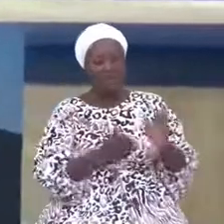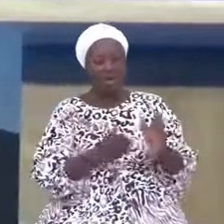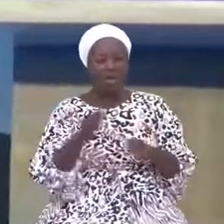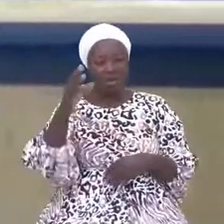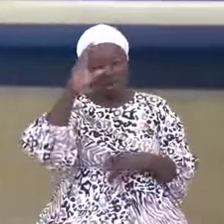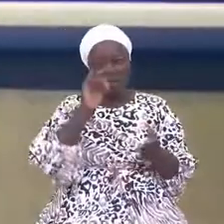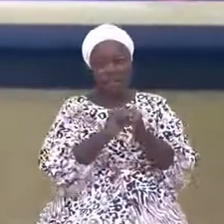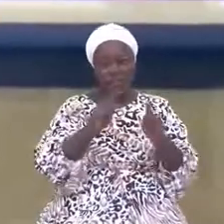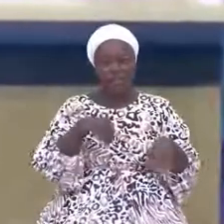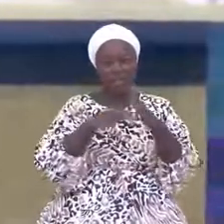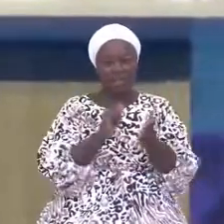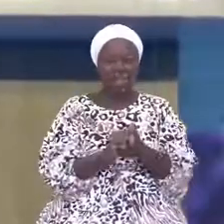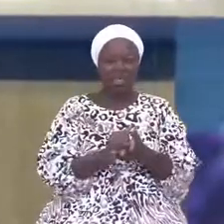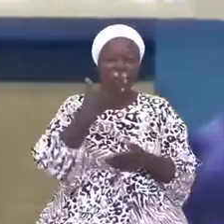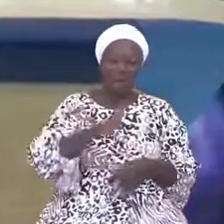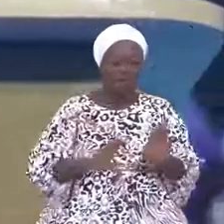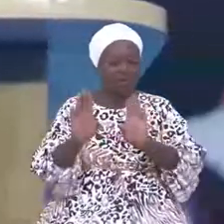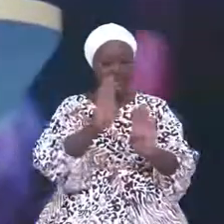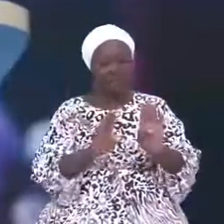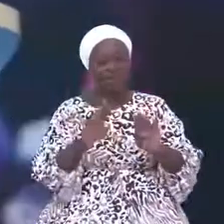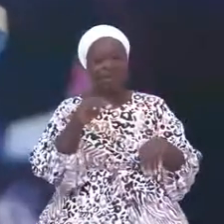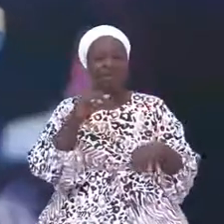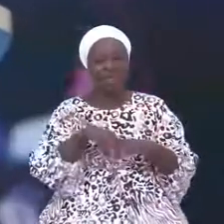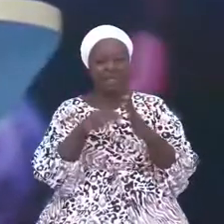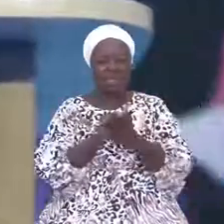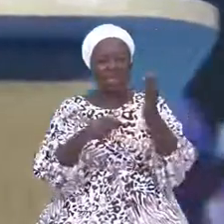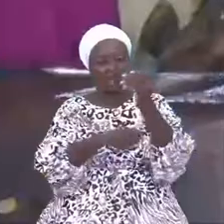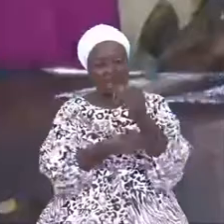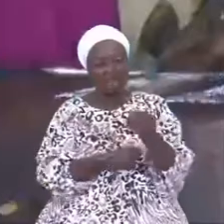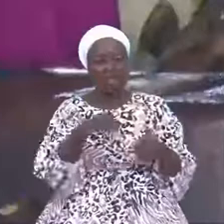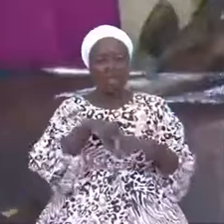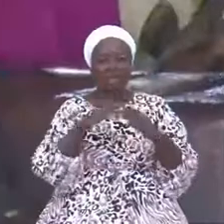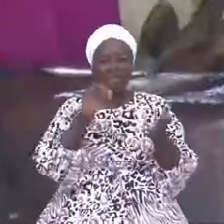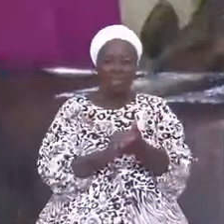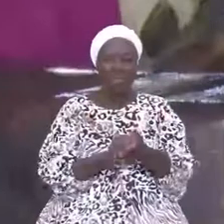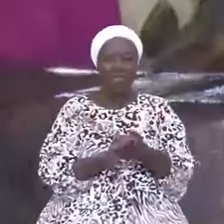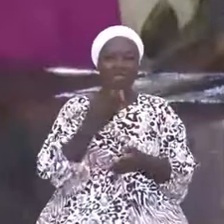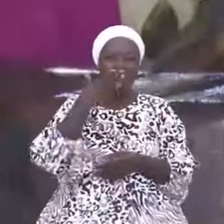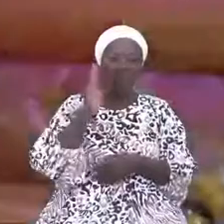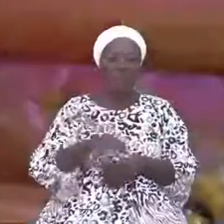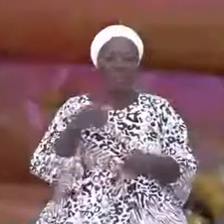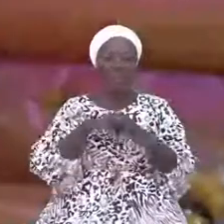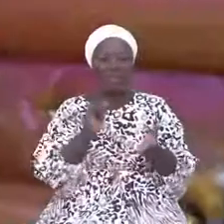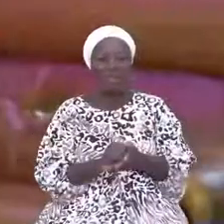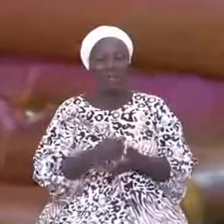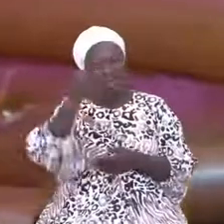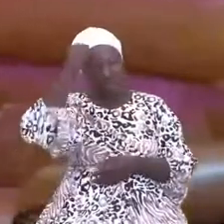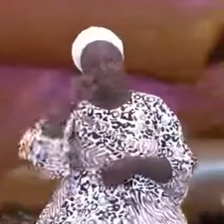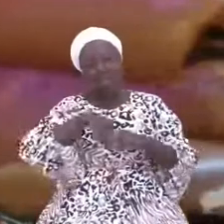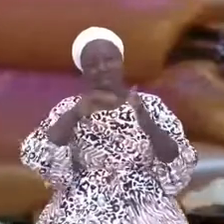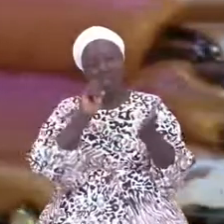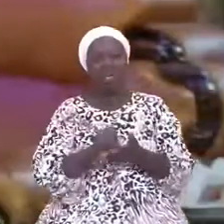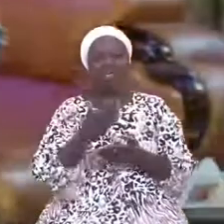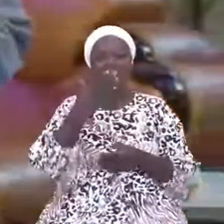grâce ne va pas le laisser dans cette addiction, dans ce mauvais comportement, dans cette sensualité,